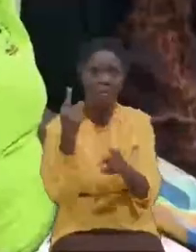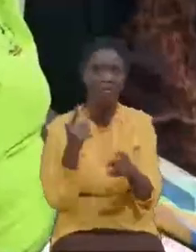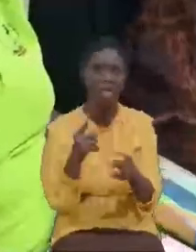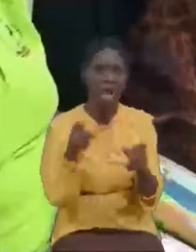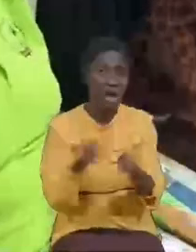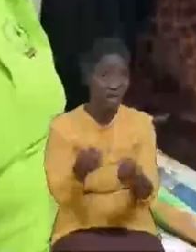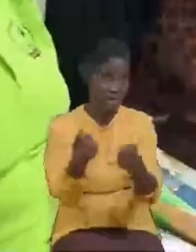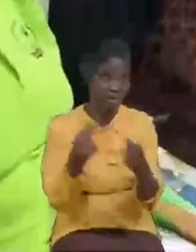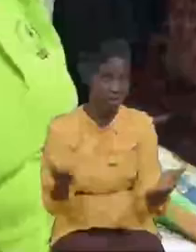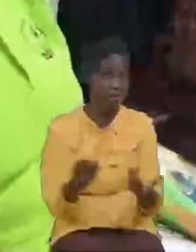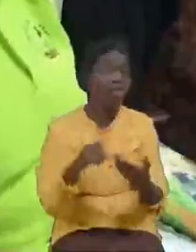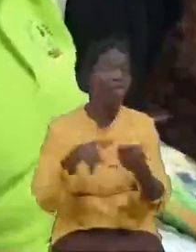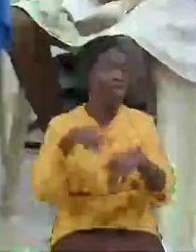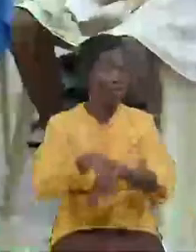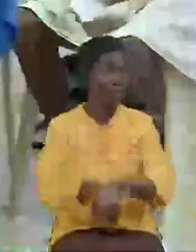vous allez posséder.